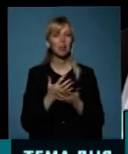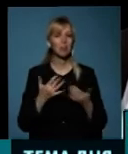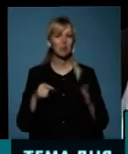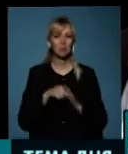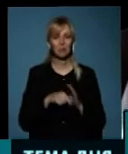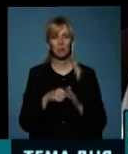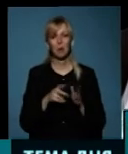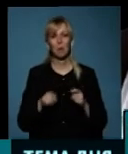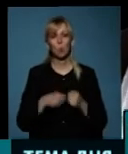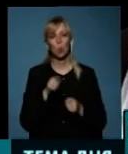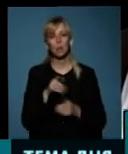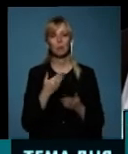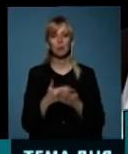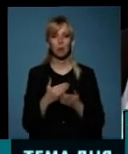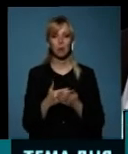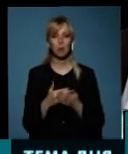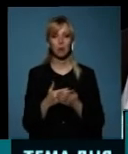роду порушення. От там, наприклад,